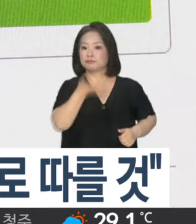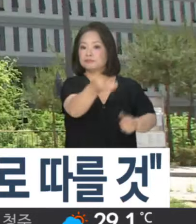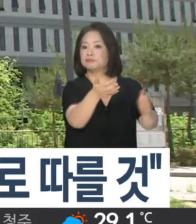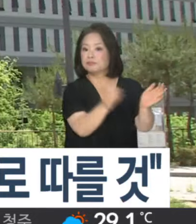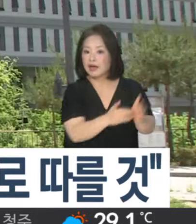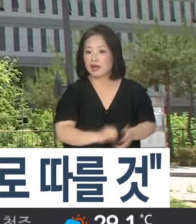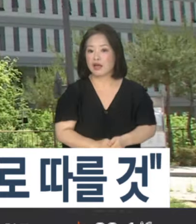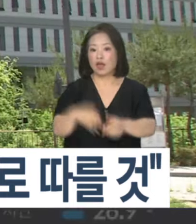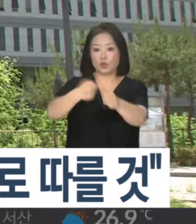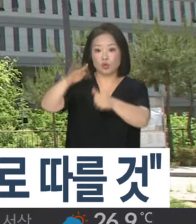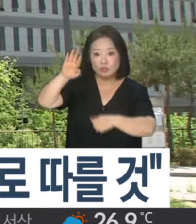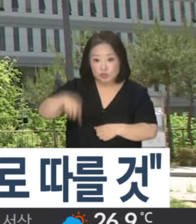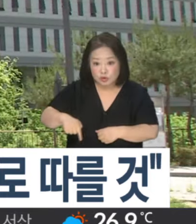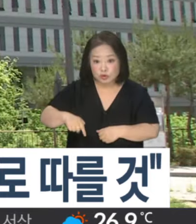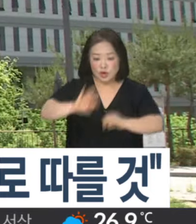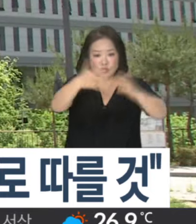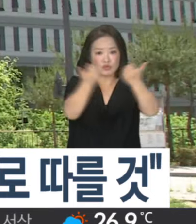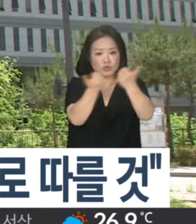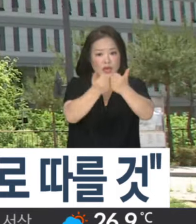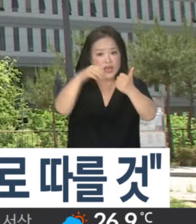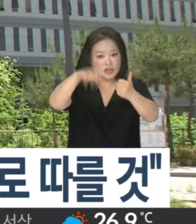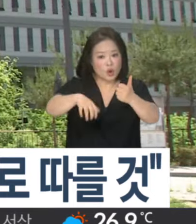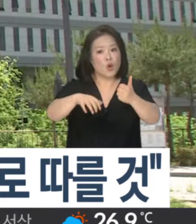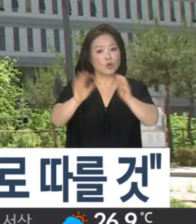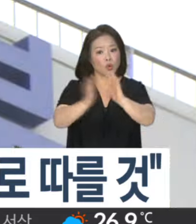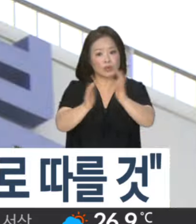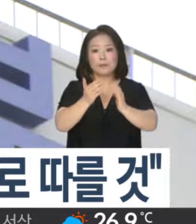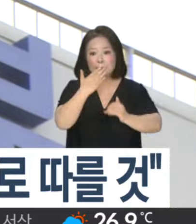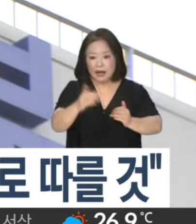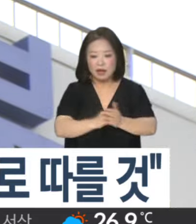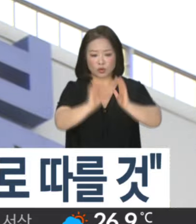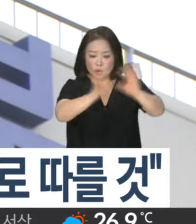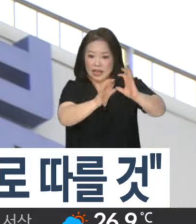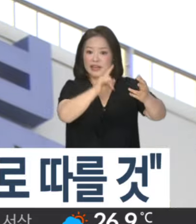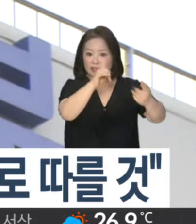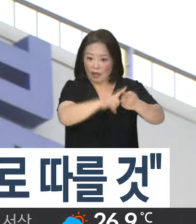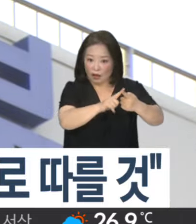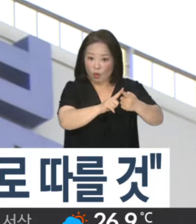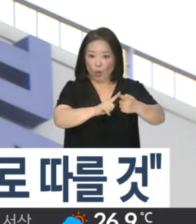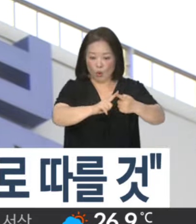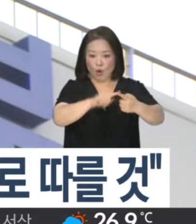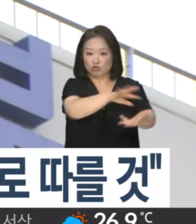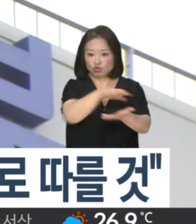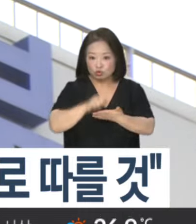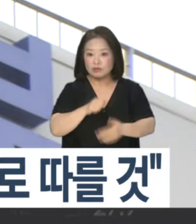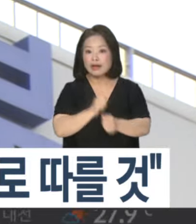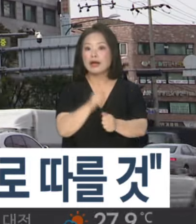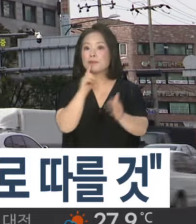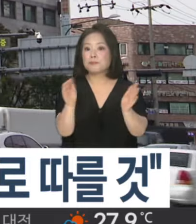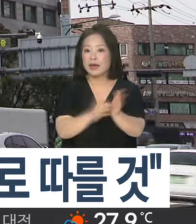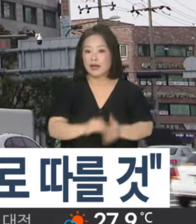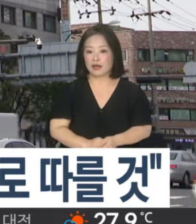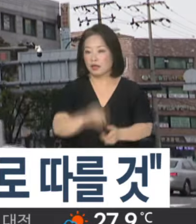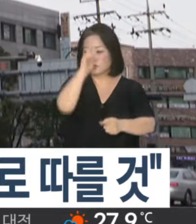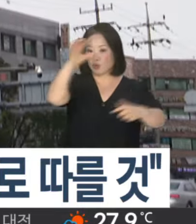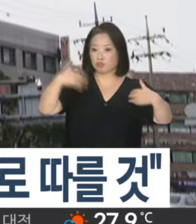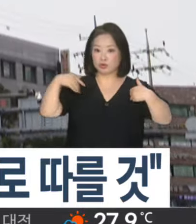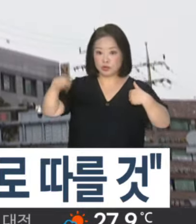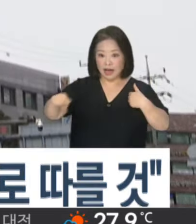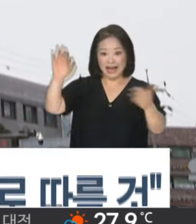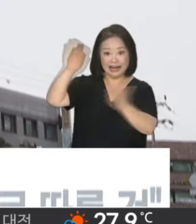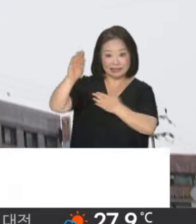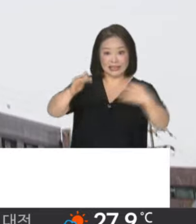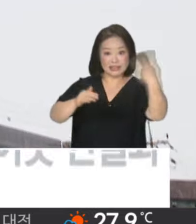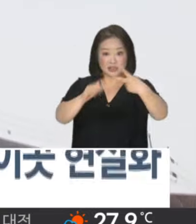청원에 대의 교육부는 국회에서 논의가 될 것 같다며 논의되는 대로 따르도록 하겠다는 입장입니다 정부가 2천명